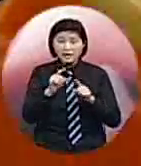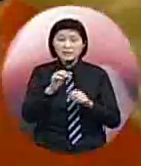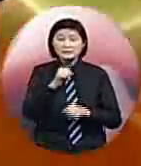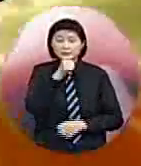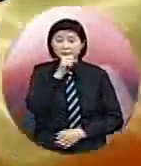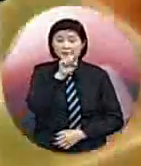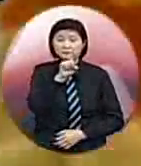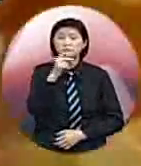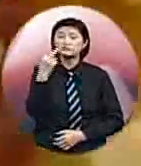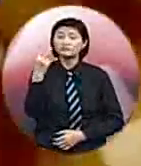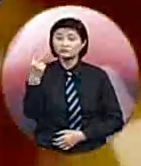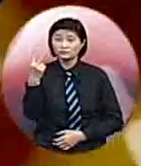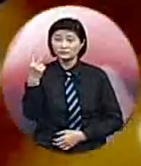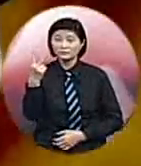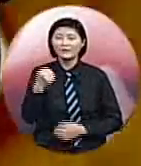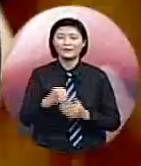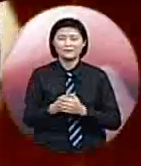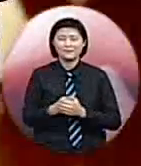두 개나